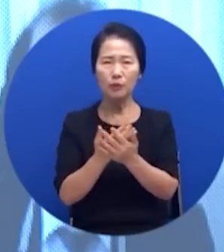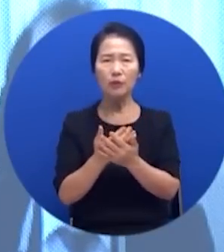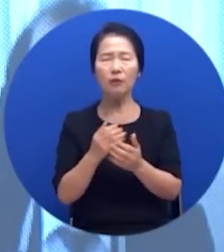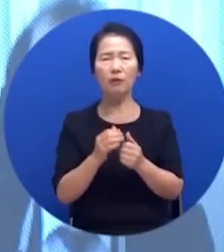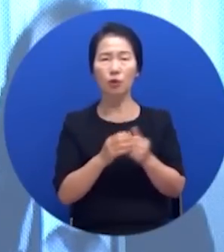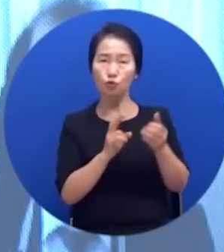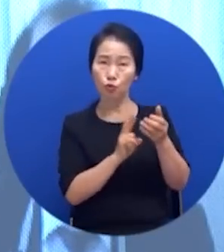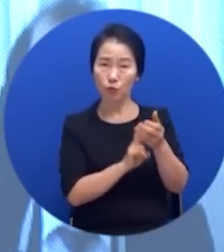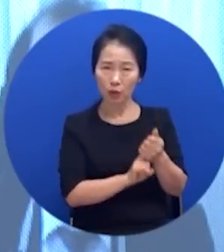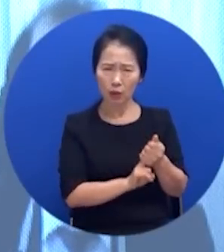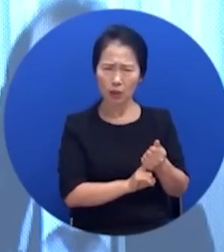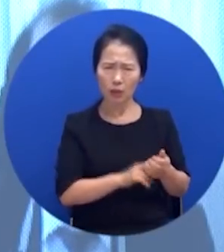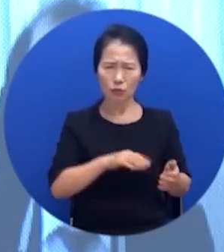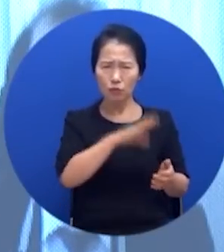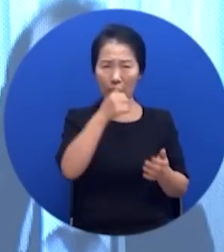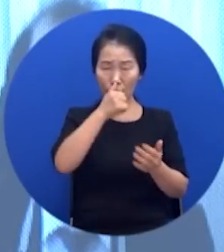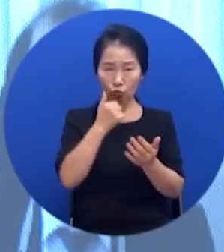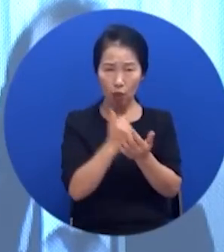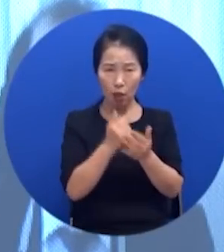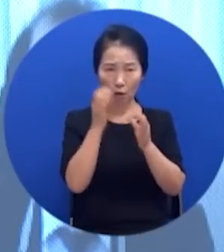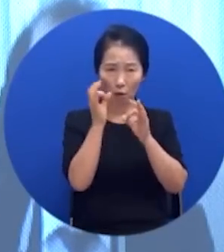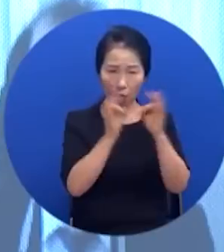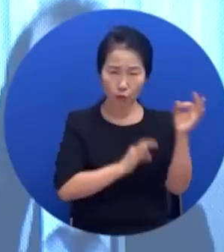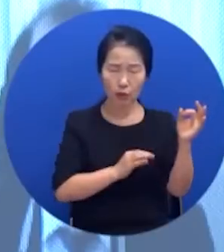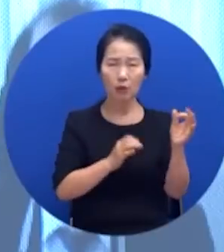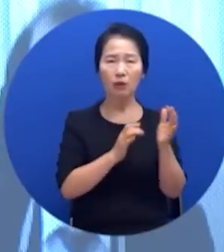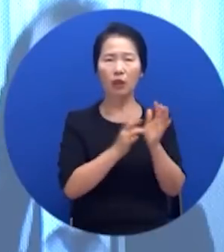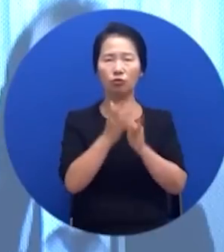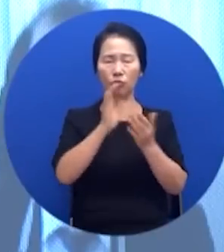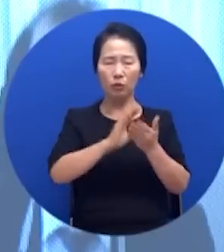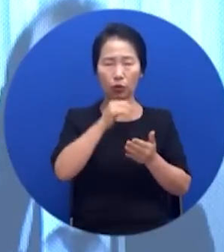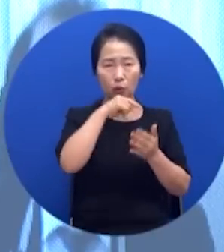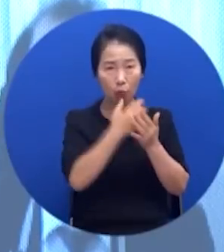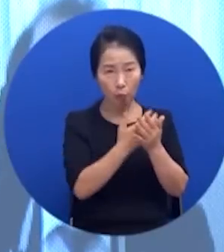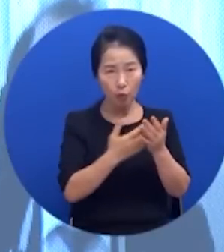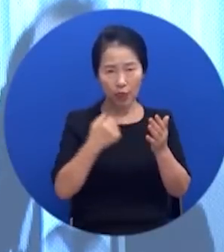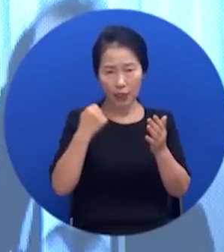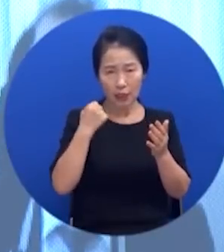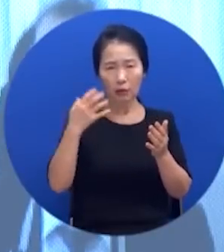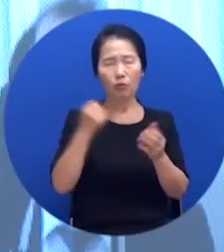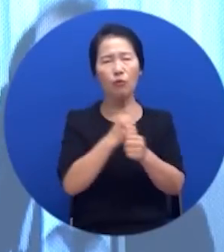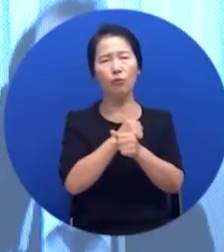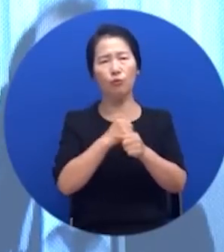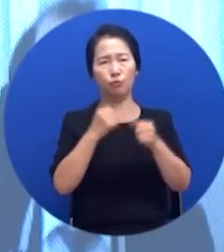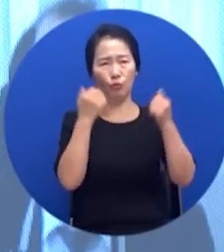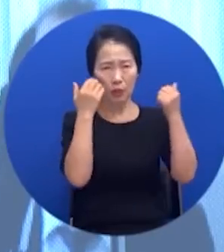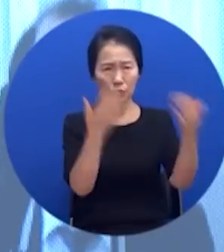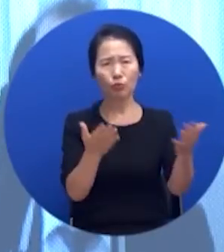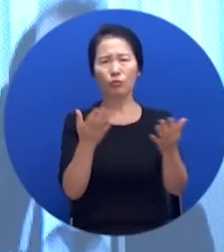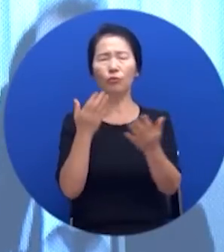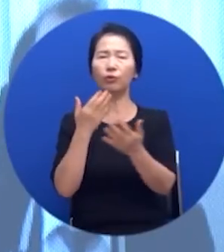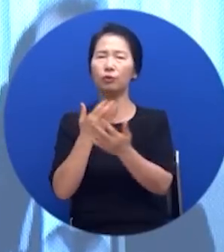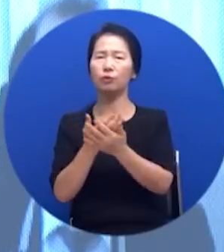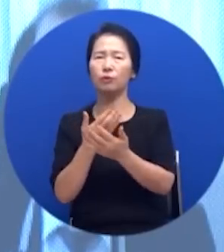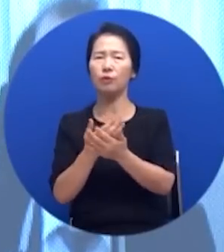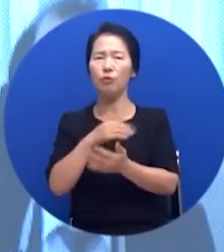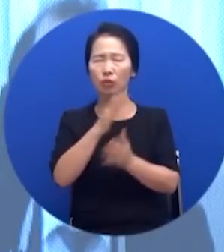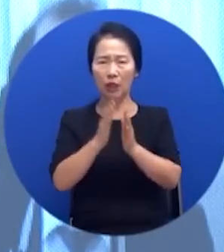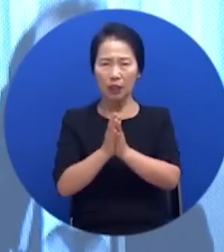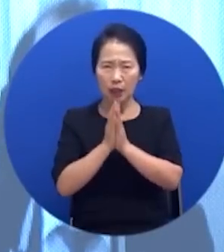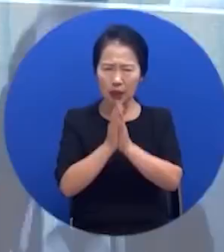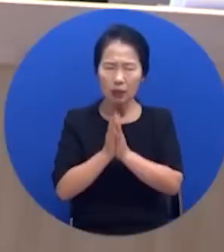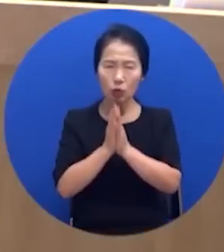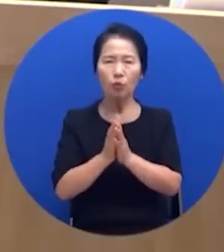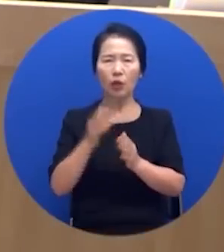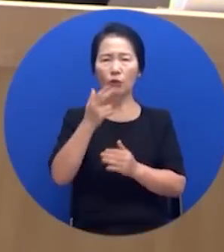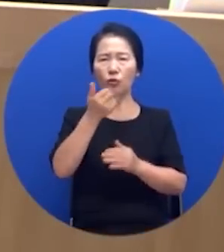숨겨진 우리의 죄와 허물을 예수 그리스도의 보혈의 능력으로 용서하시고 우리의 기도가 주님 보좌 앞에